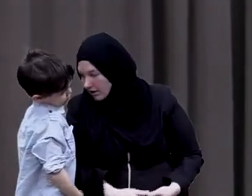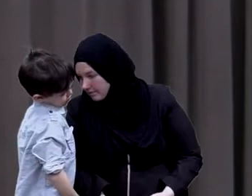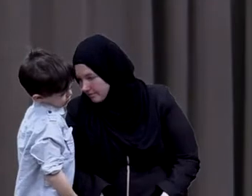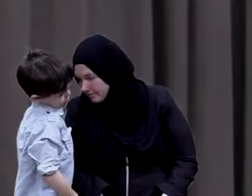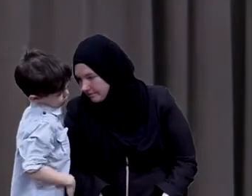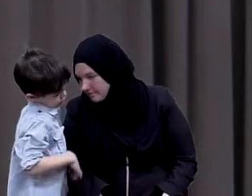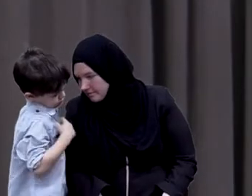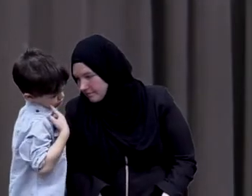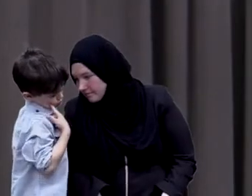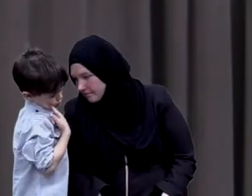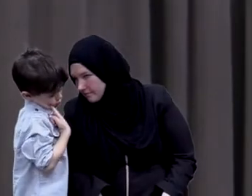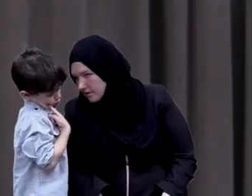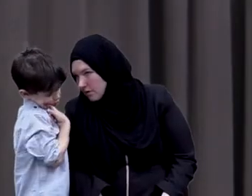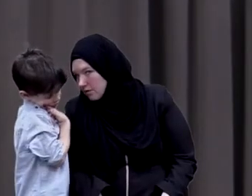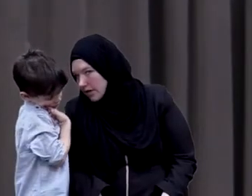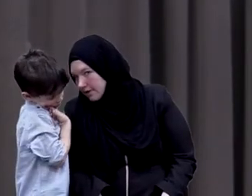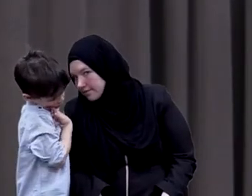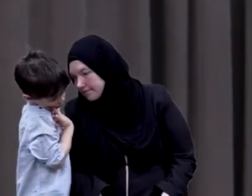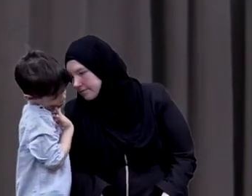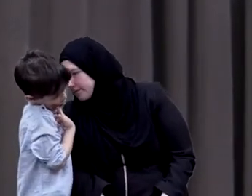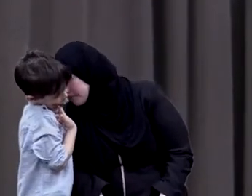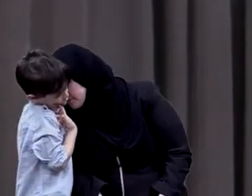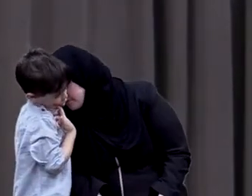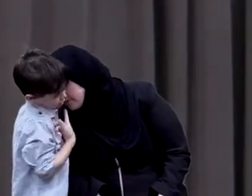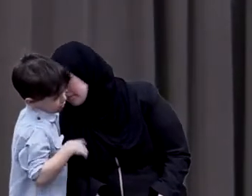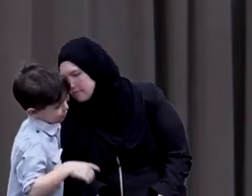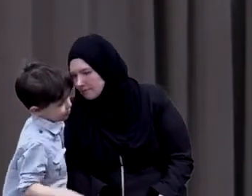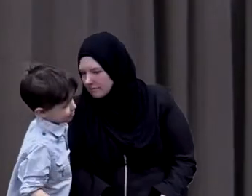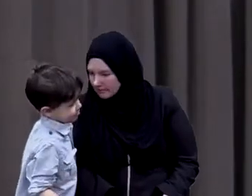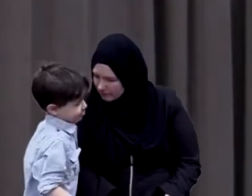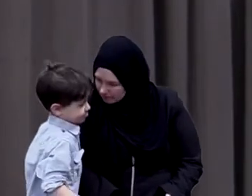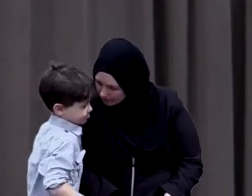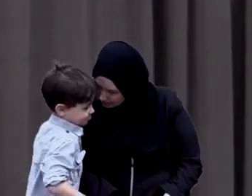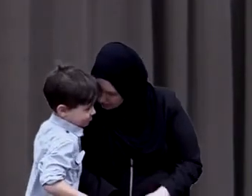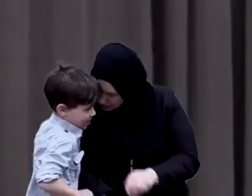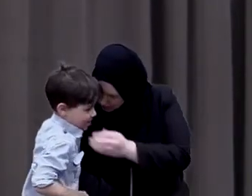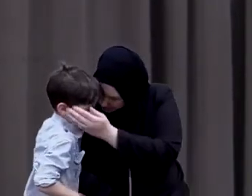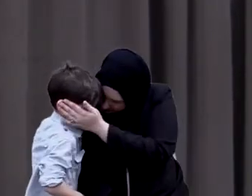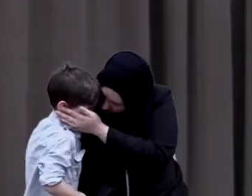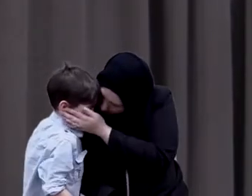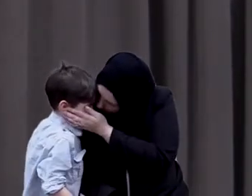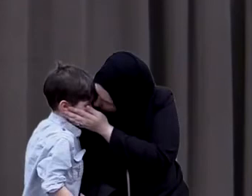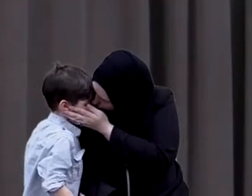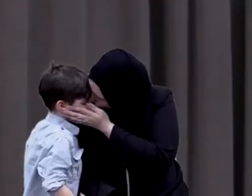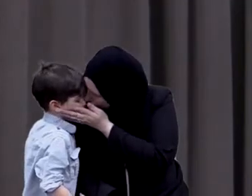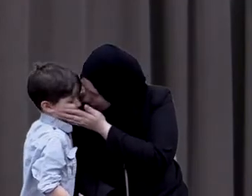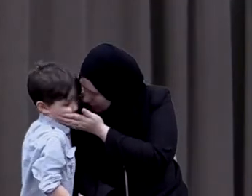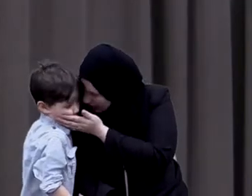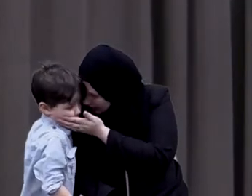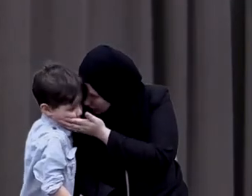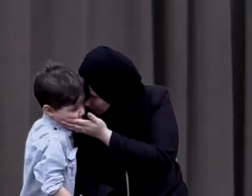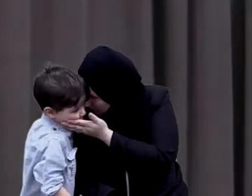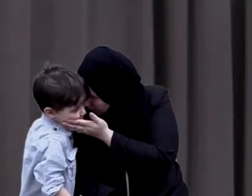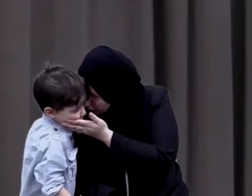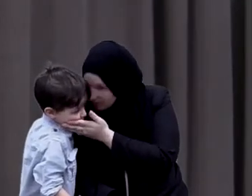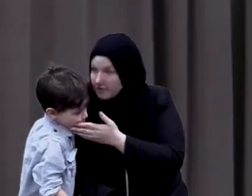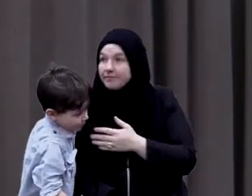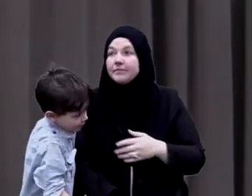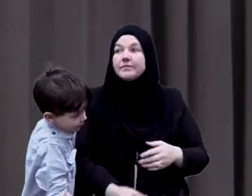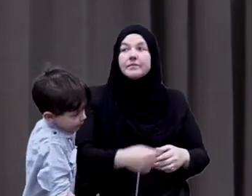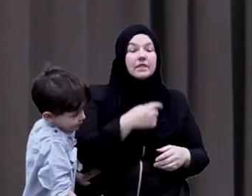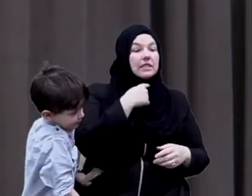خَسِرُوا أَنفُسَهُمْ وَأَهْلِيهِمْ يَوْمَ الْقِيَامَةِ. Say, O Muhammad, that the